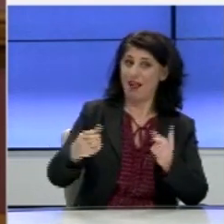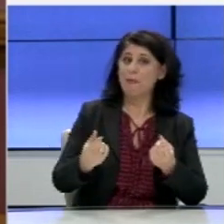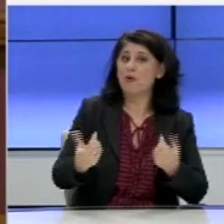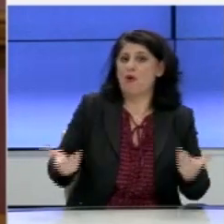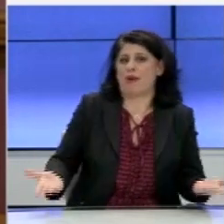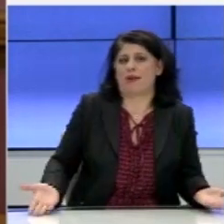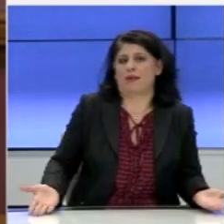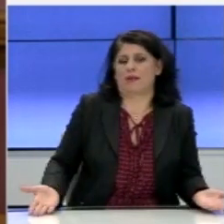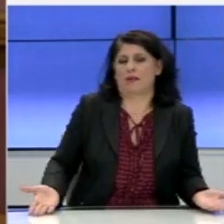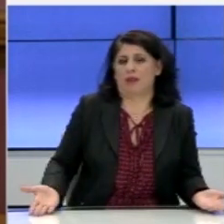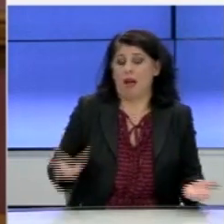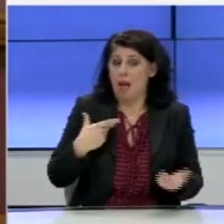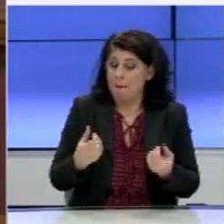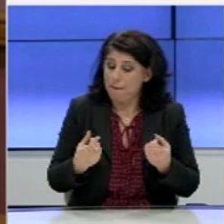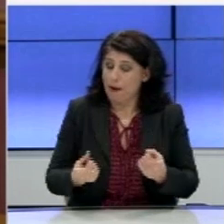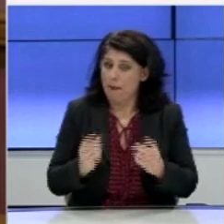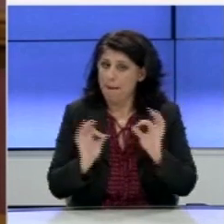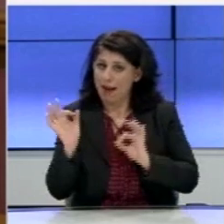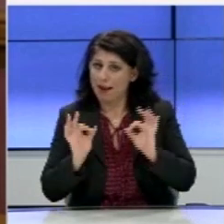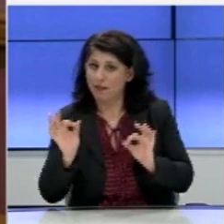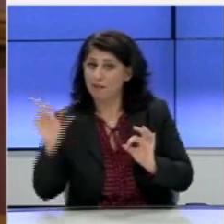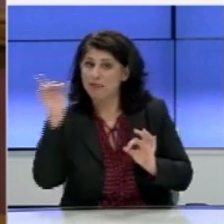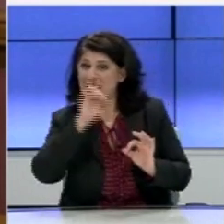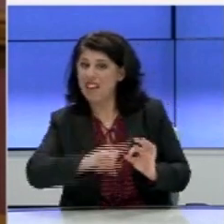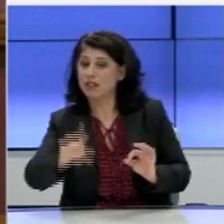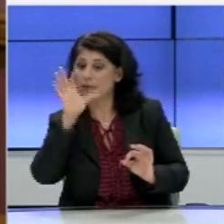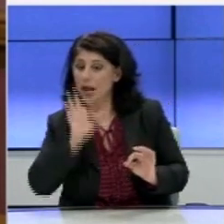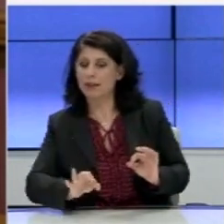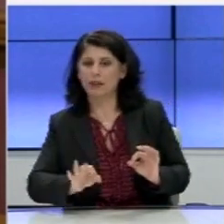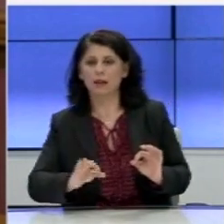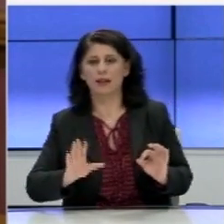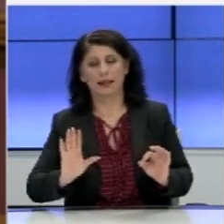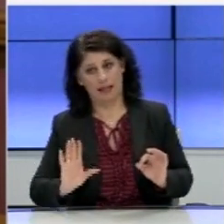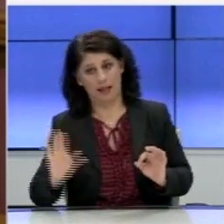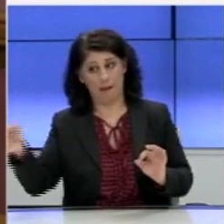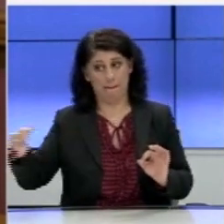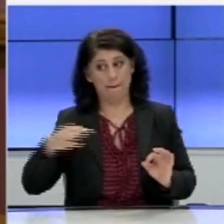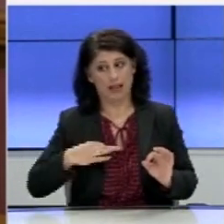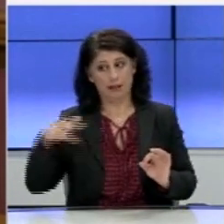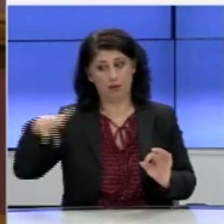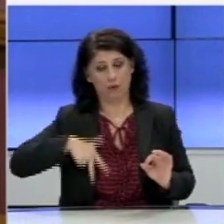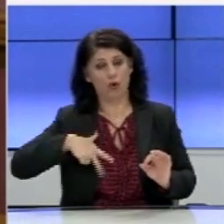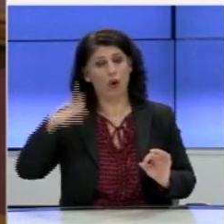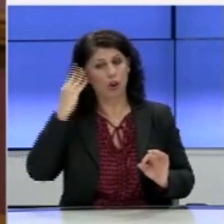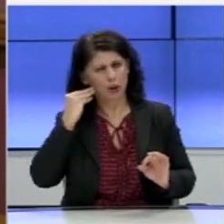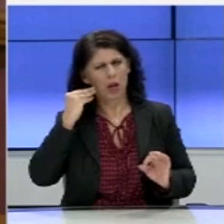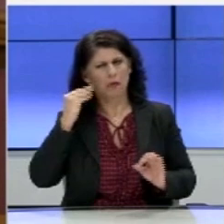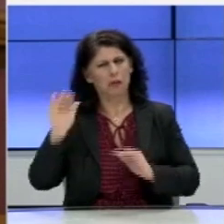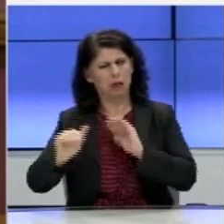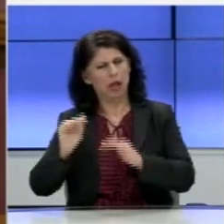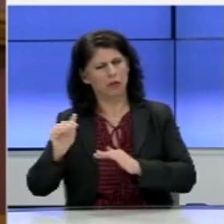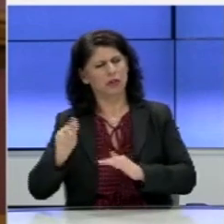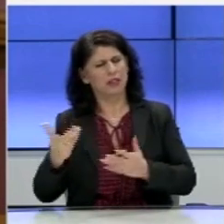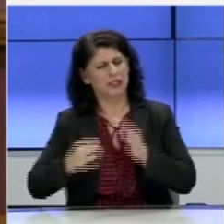πρόκληση και περιγραφή μιας εικονικής πραγματικότητας. Διότι Λέτε για παράδειγμα, το ακούω και στις επερωτήσεις